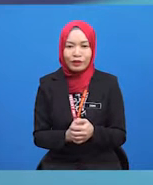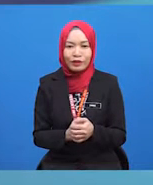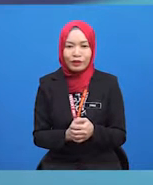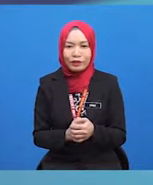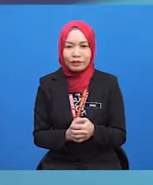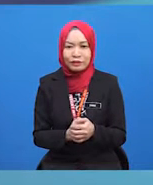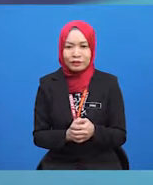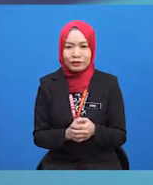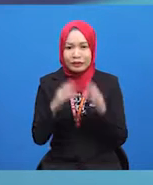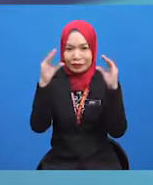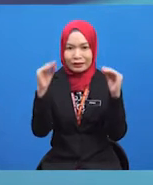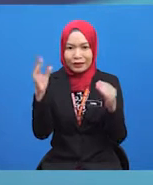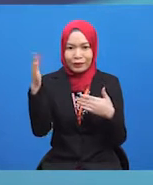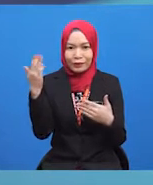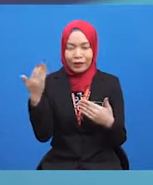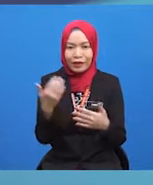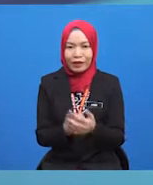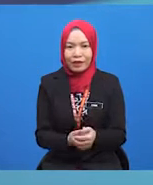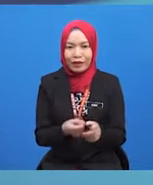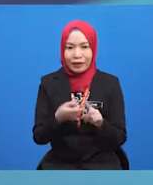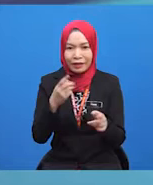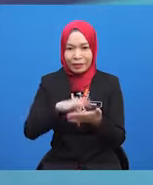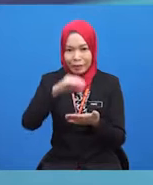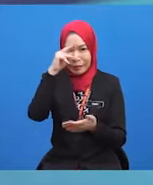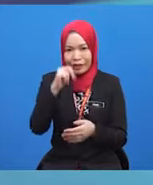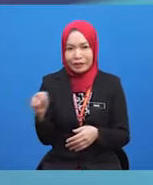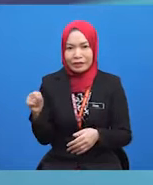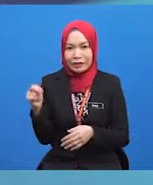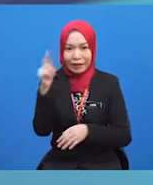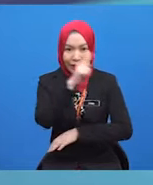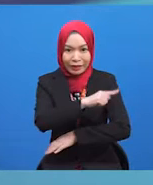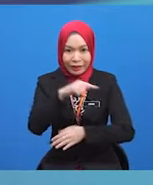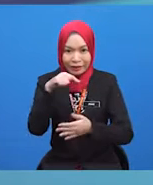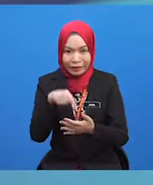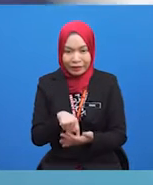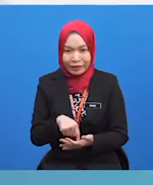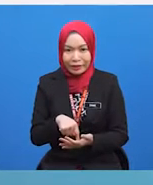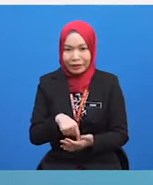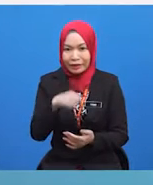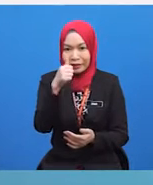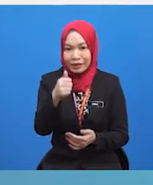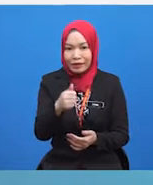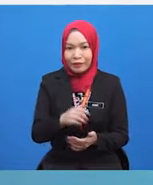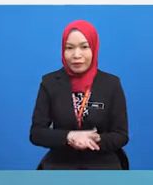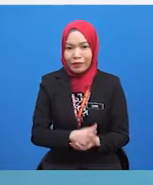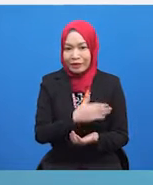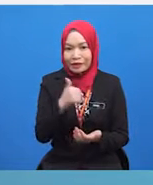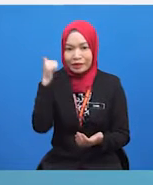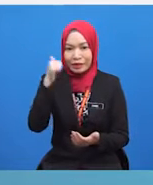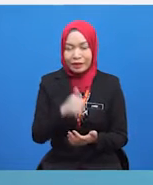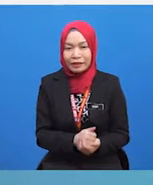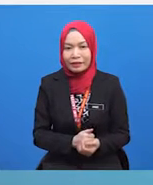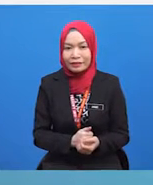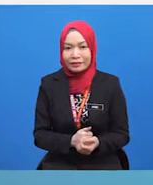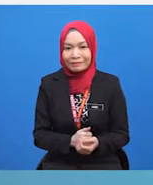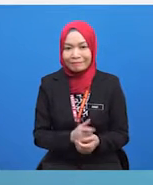Murid-murid, cikgu harap melalui pembelajaran episod pada hari ini, kamu berjaya menguasai